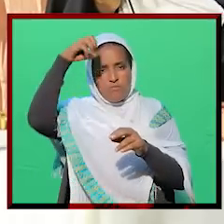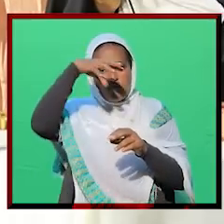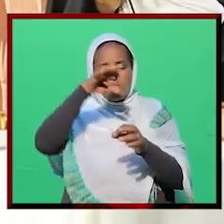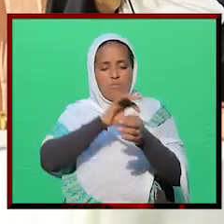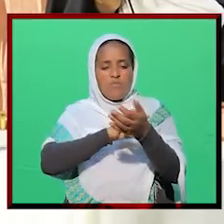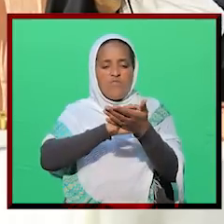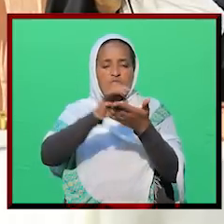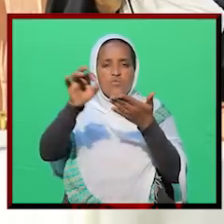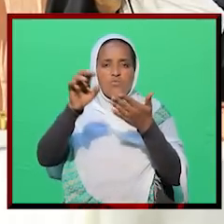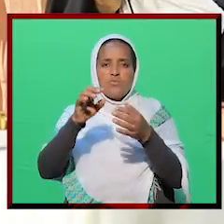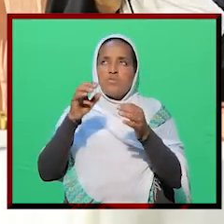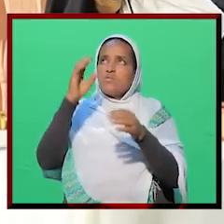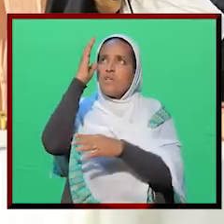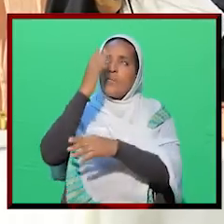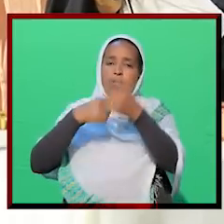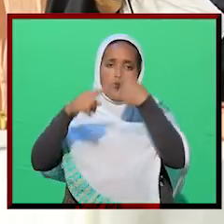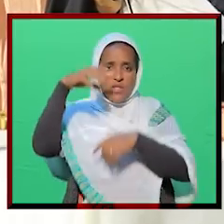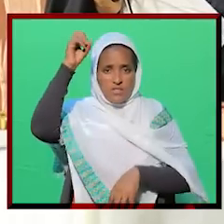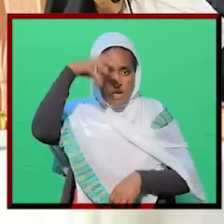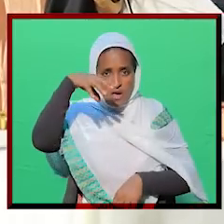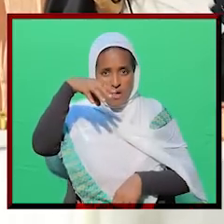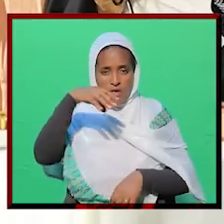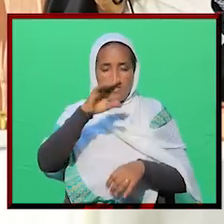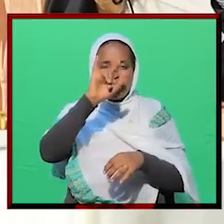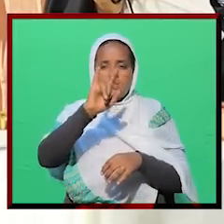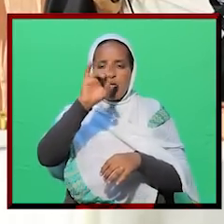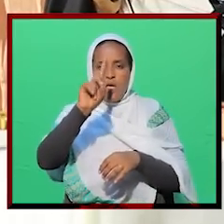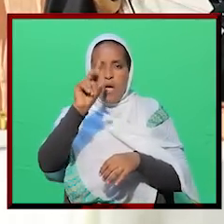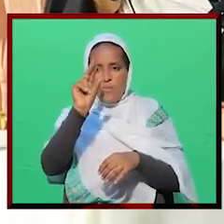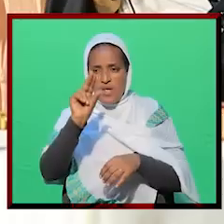ወዘ ያቢ ፀሐይ በዝንቱ ቅባ መንፈስ ክብርነ